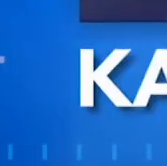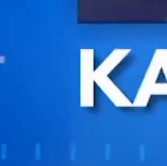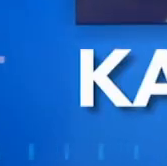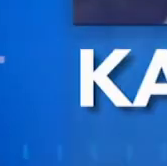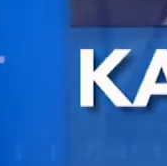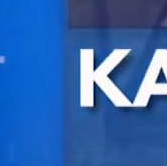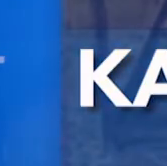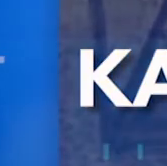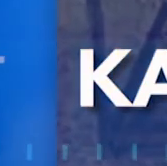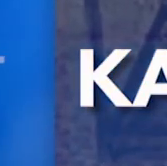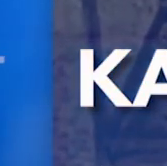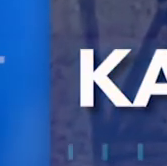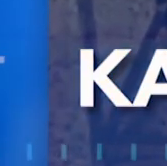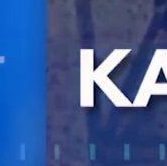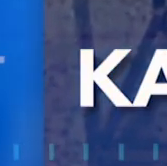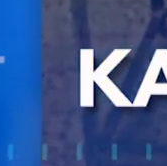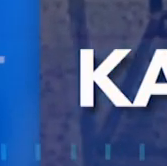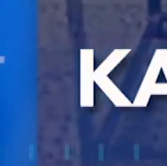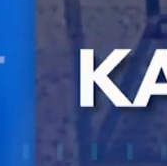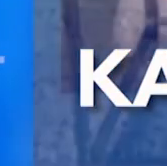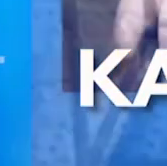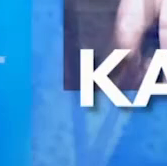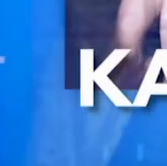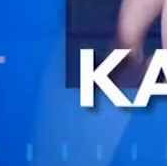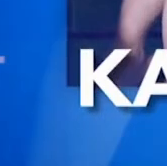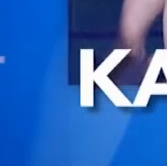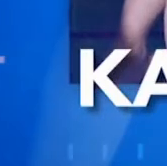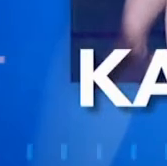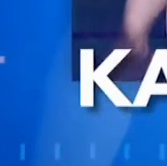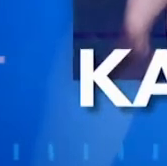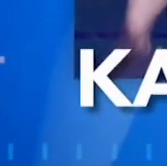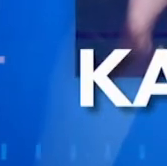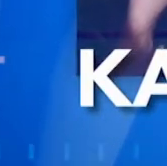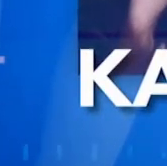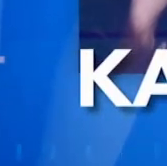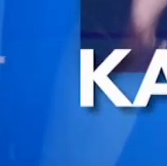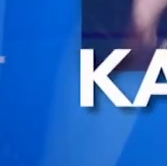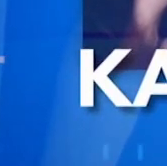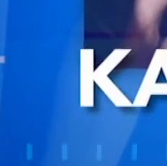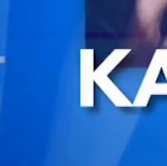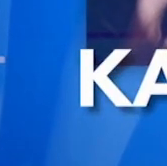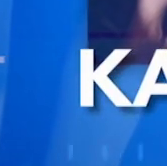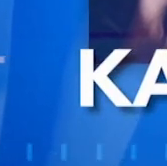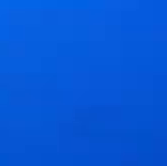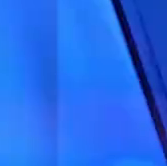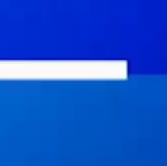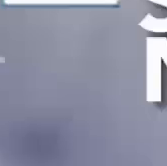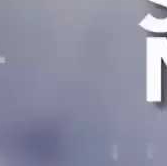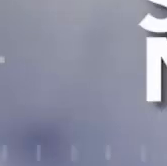Saksihan ngayong gabi, babaeng ikakasal na sana sa susunod na taon. Natagpo ang patay sa bangin sa